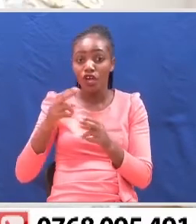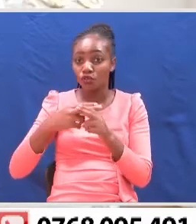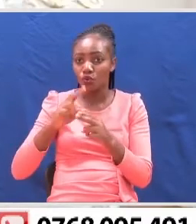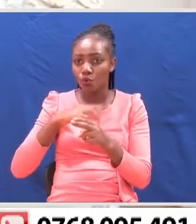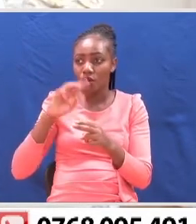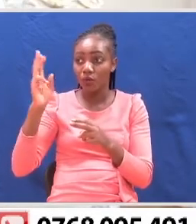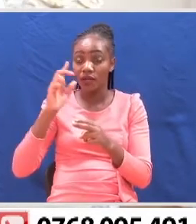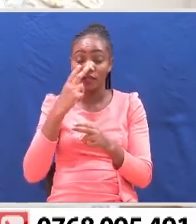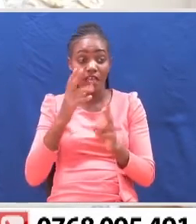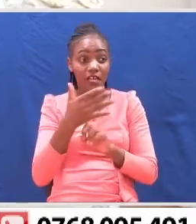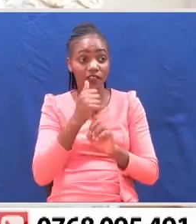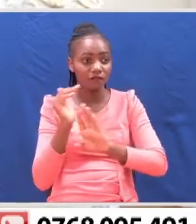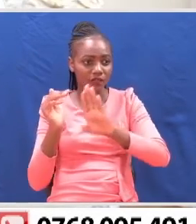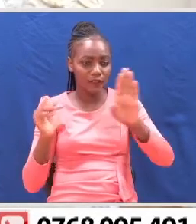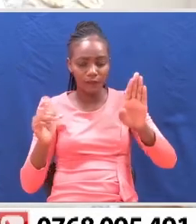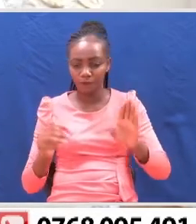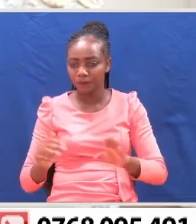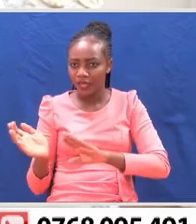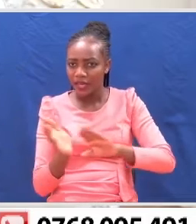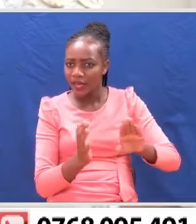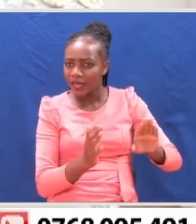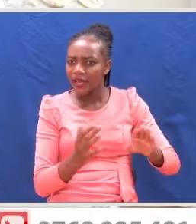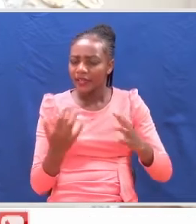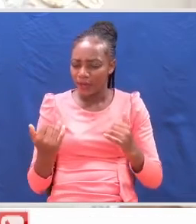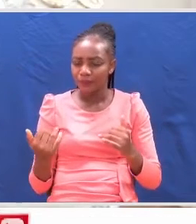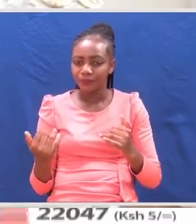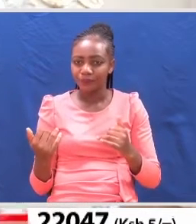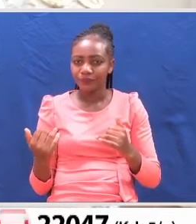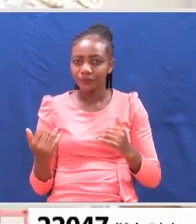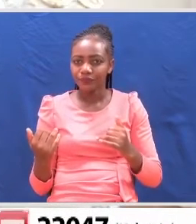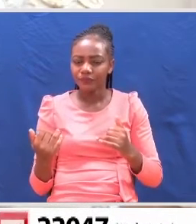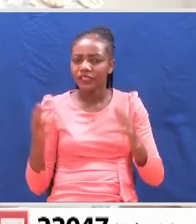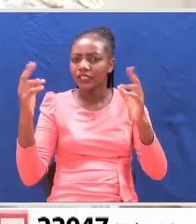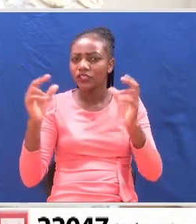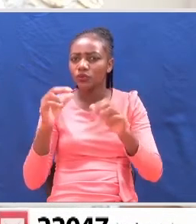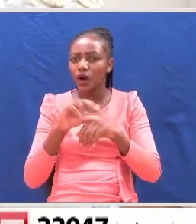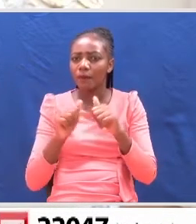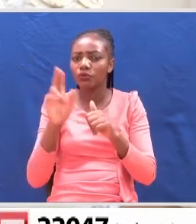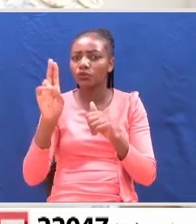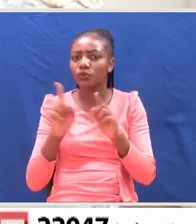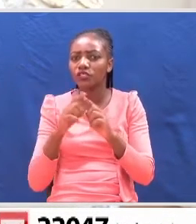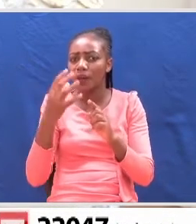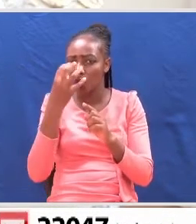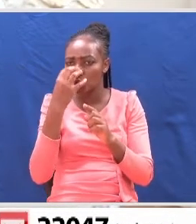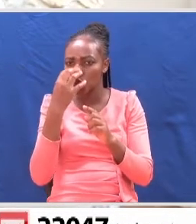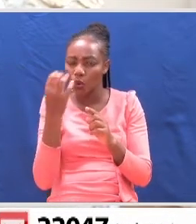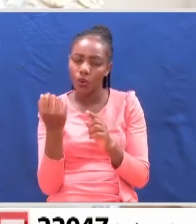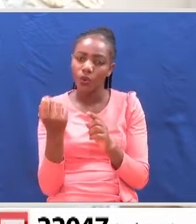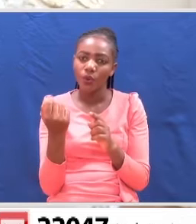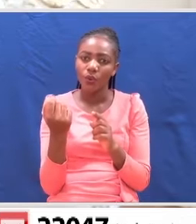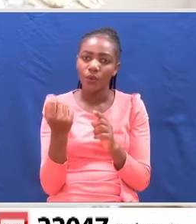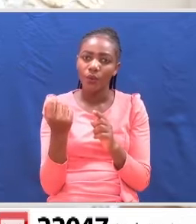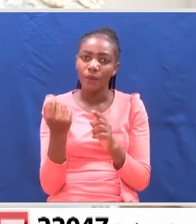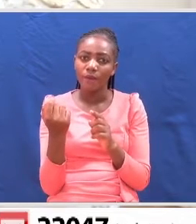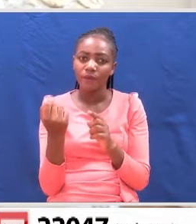swala la mgawanyiko baina yake ama kutokuelewana baina yake na naibu wake, na ni swala ambalo limekuja